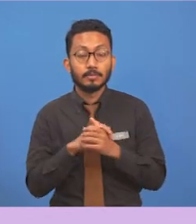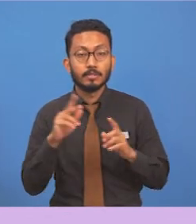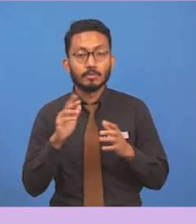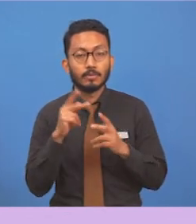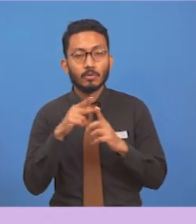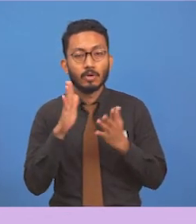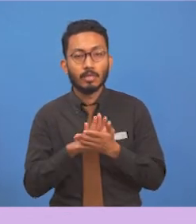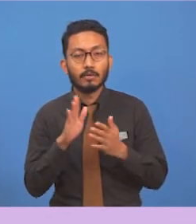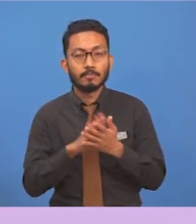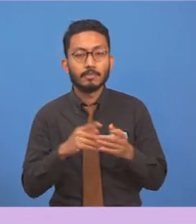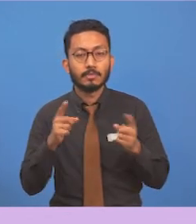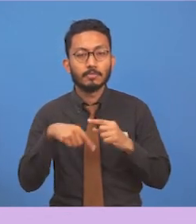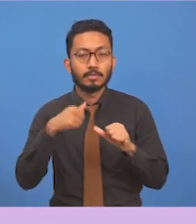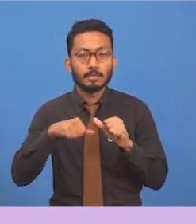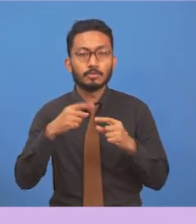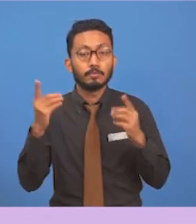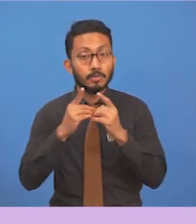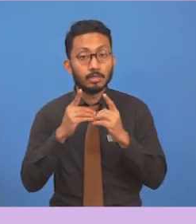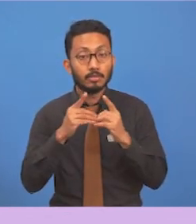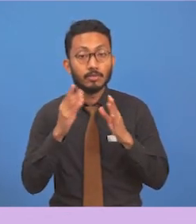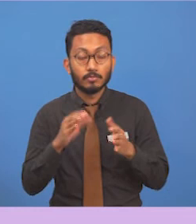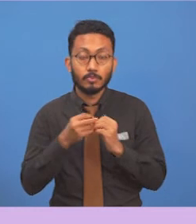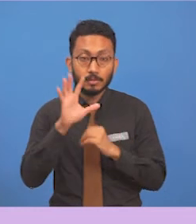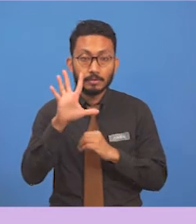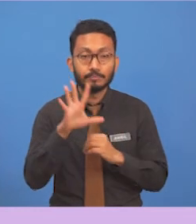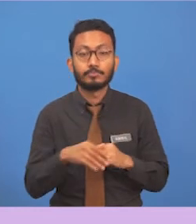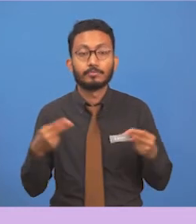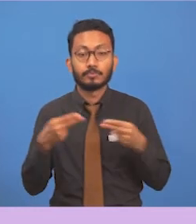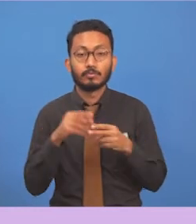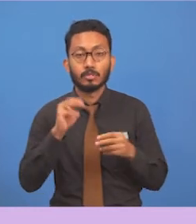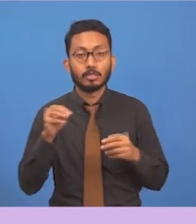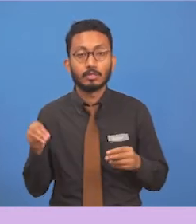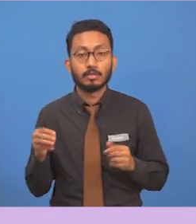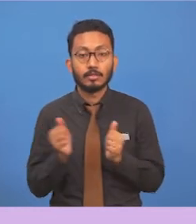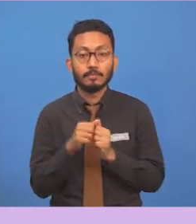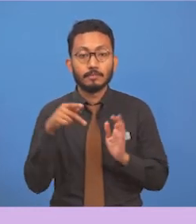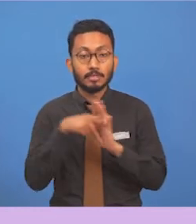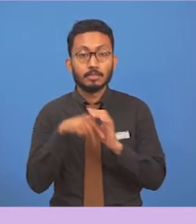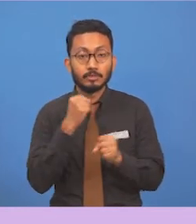murid dengan pekerja sekolah menjadi ra apabila saling hormat